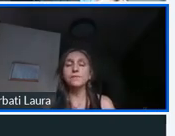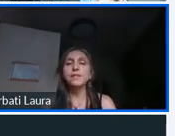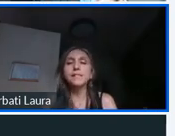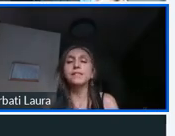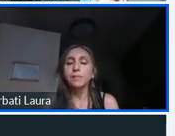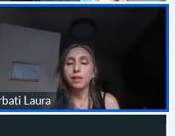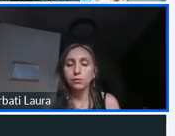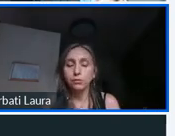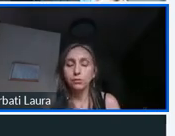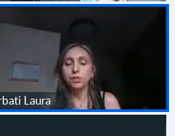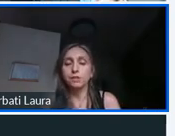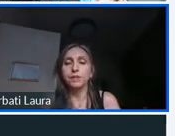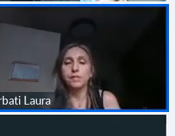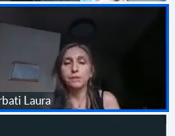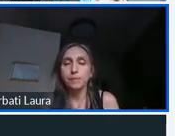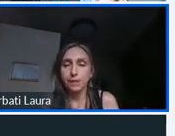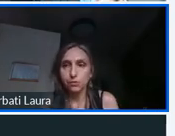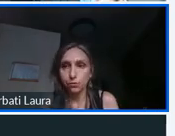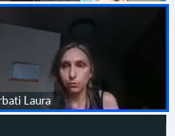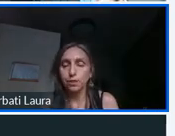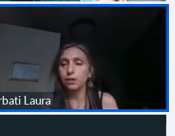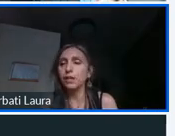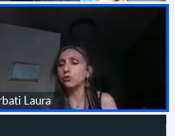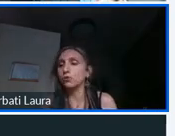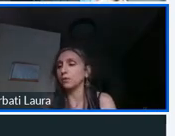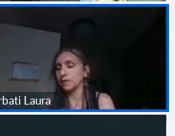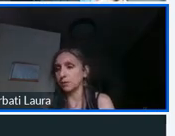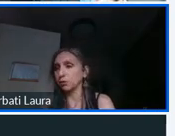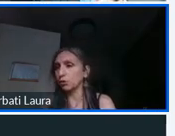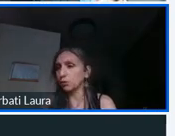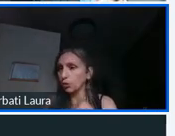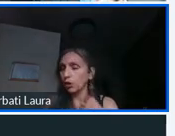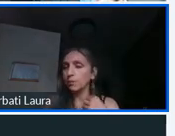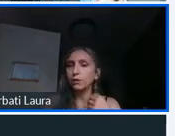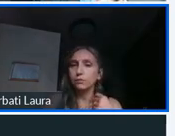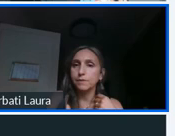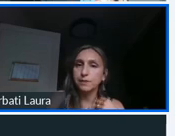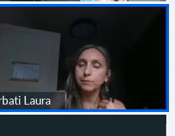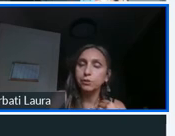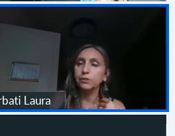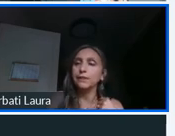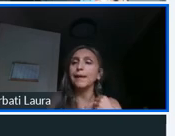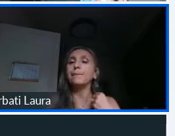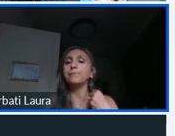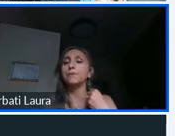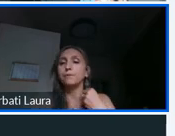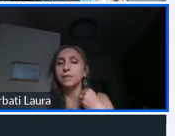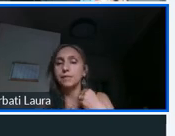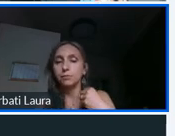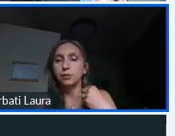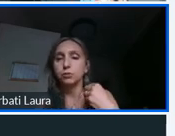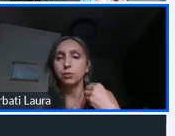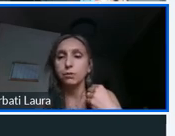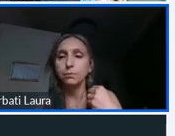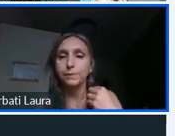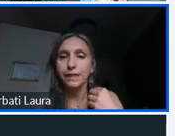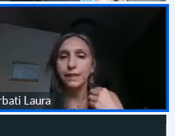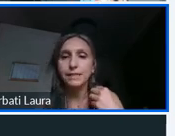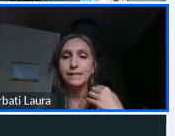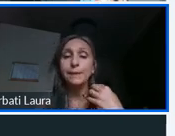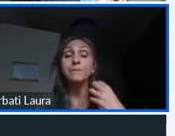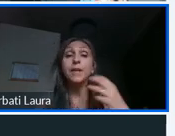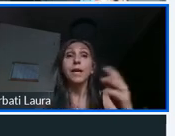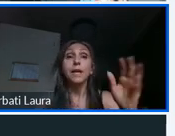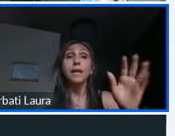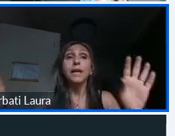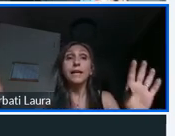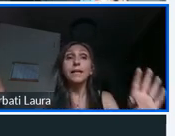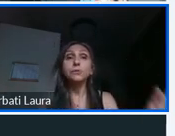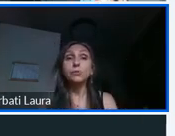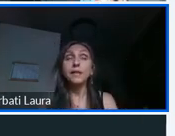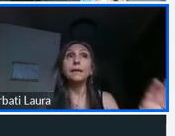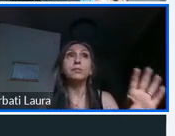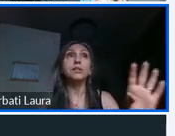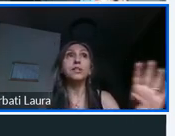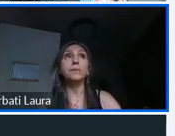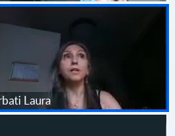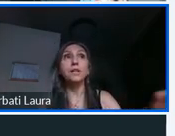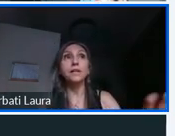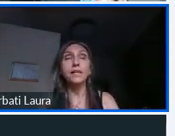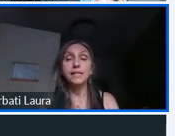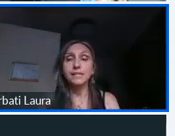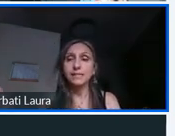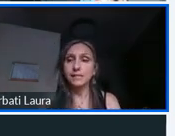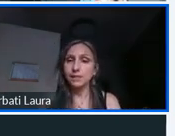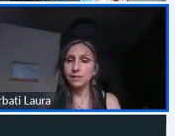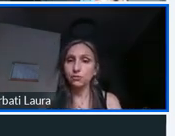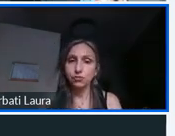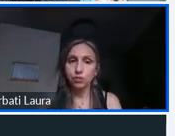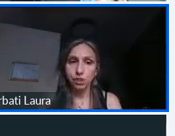connesso all'investimento che ci avete speso. Quindi non è solo un investimento economico, è un investimento di tempo, un investimento di competenza. E la tutela potrebbe